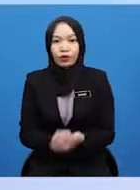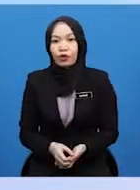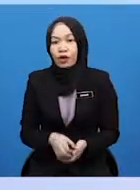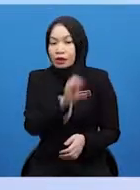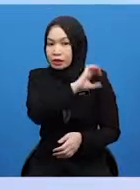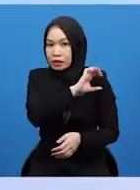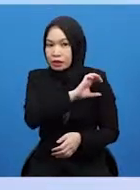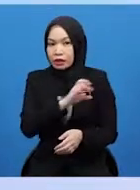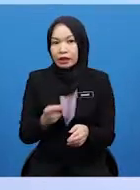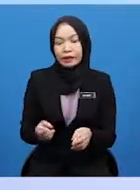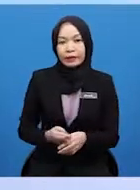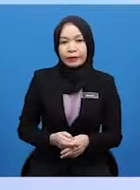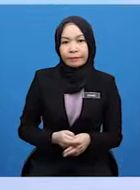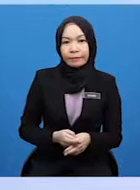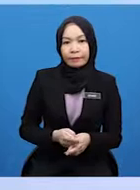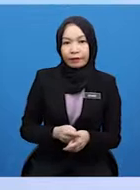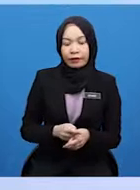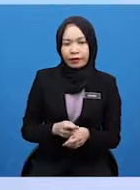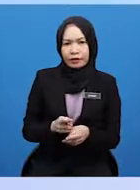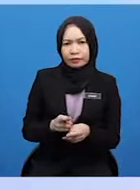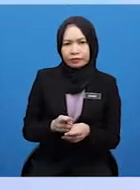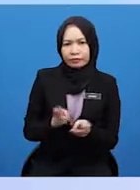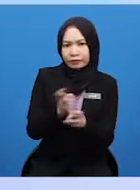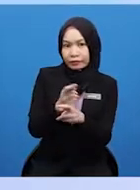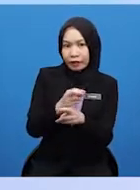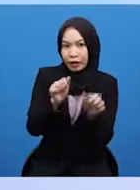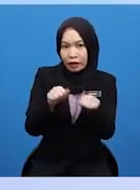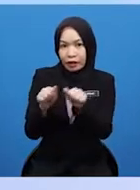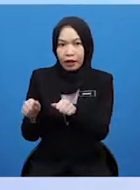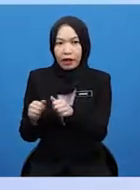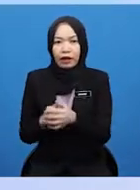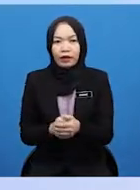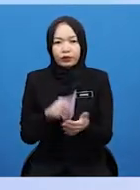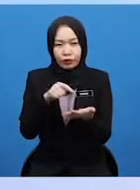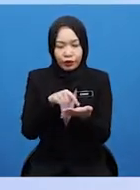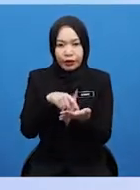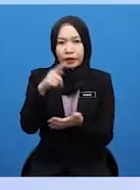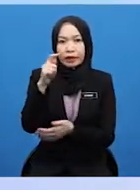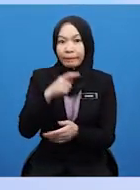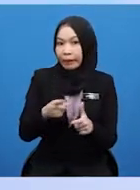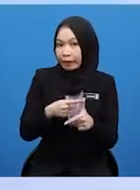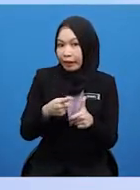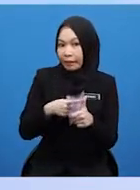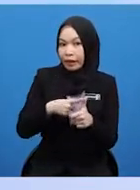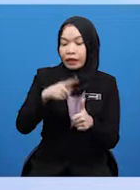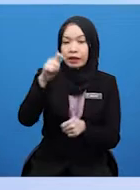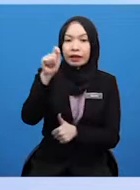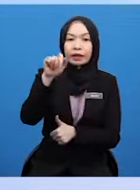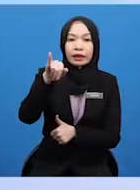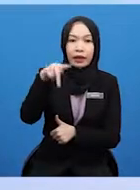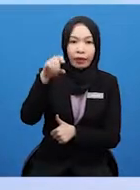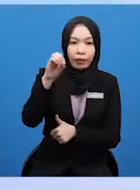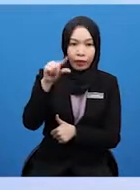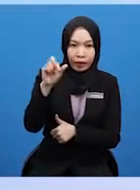Pertama, tipografi. Kedua, komposisi. Ketiga, warna. Dan